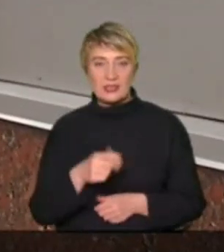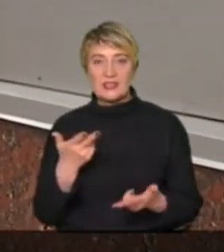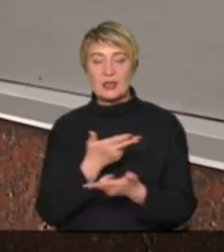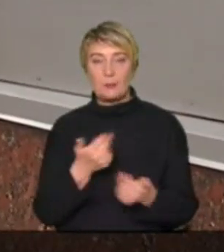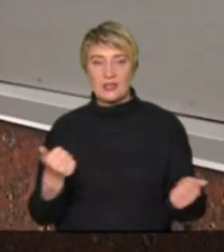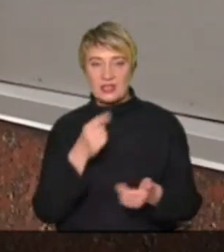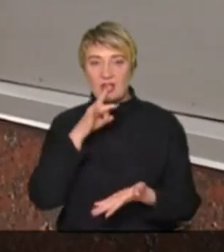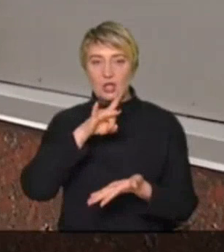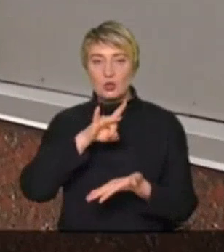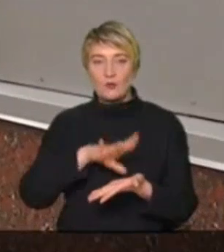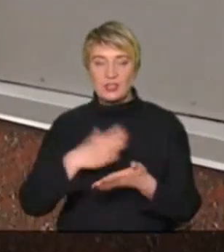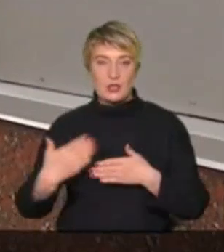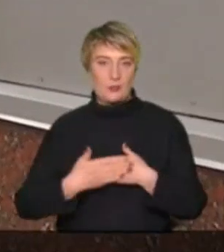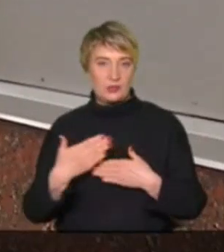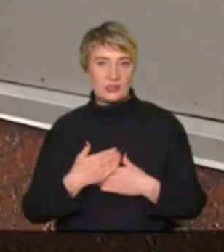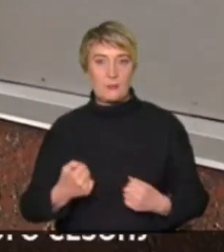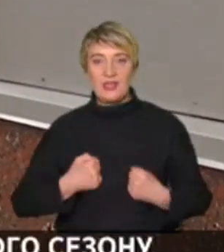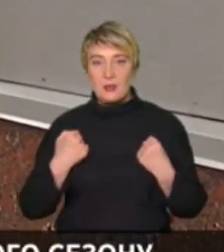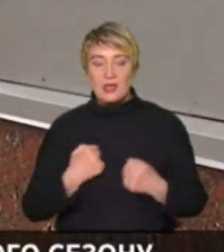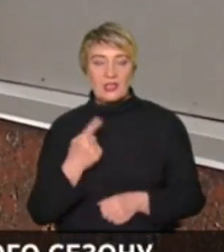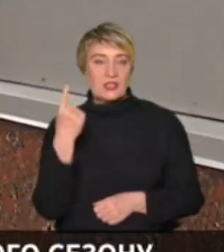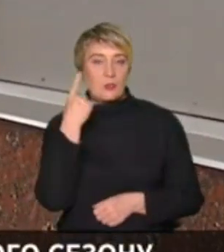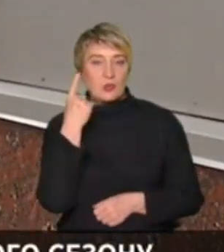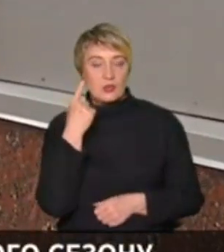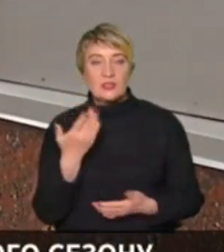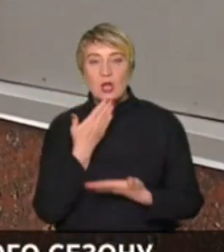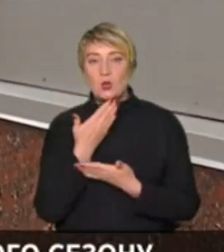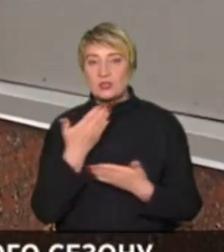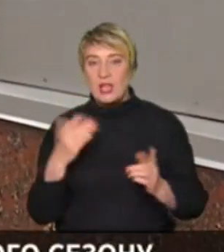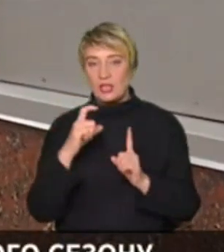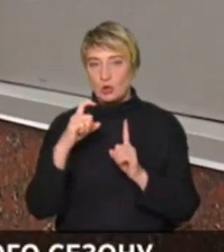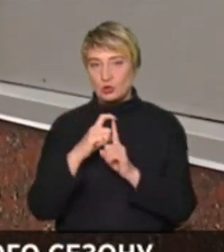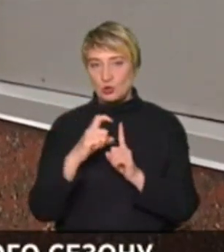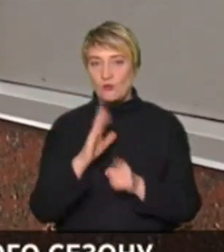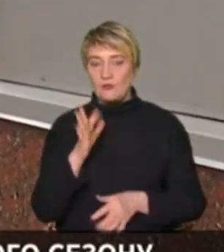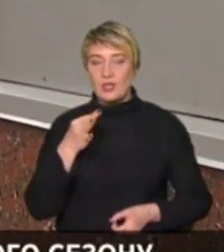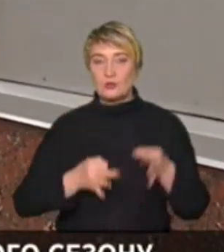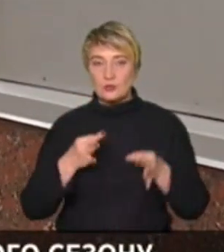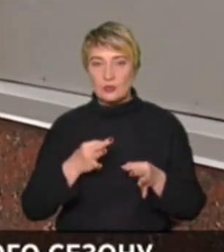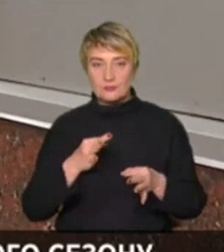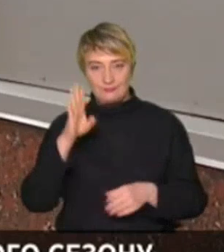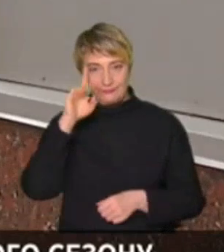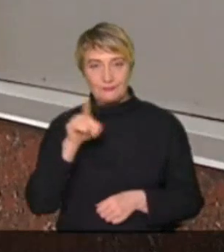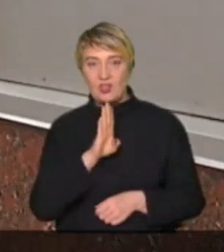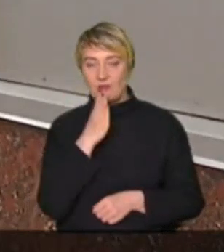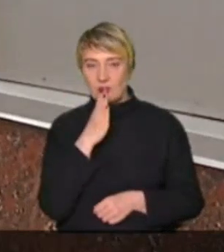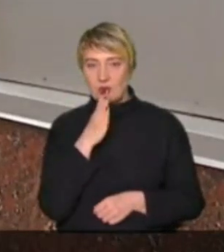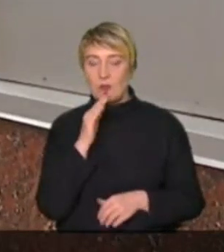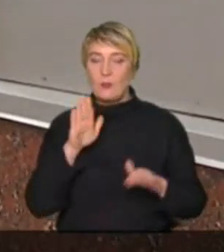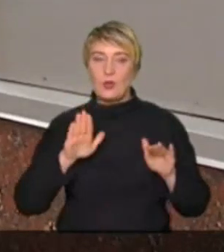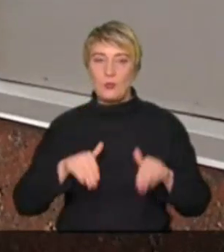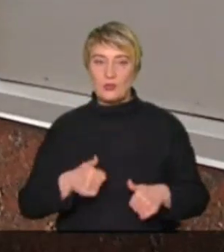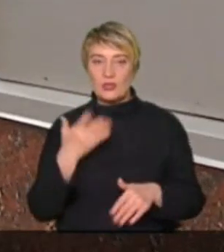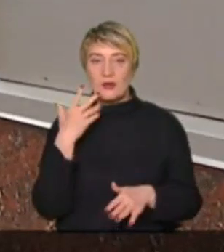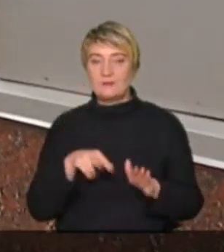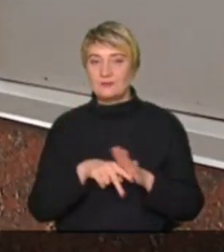намагалися почути його останнє слово в суді, він промовчав, намагалися почути його, коли виводили